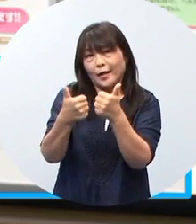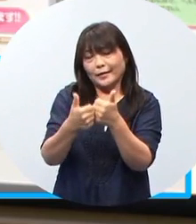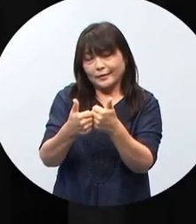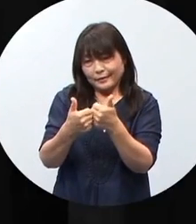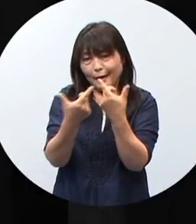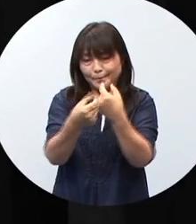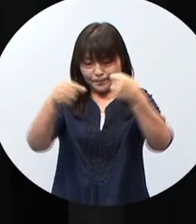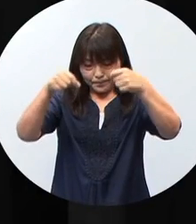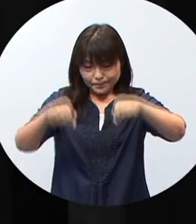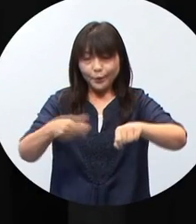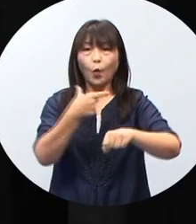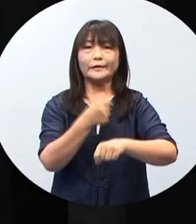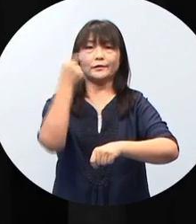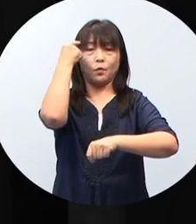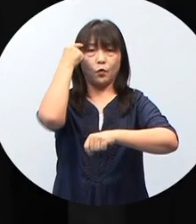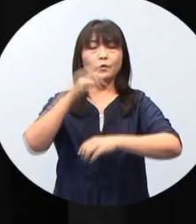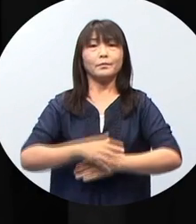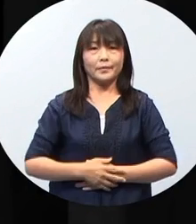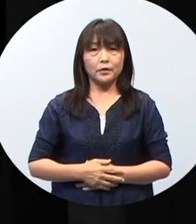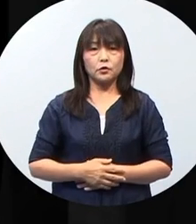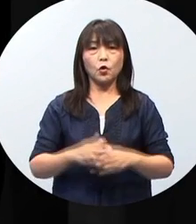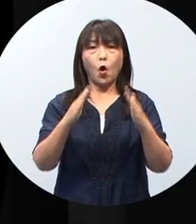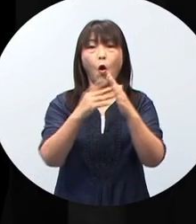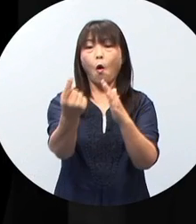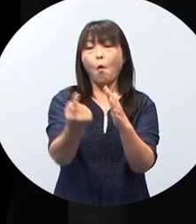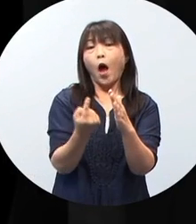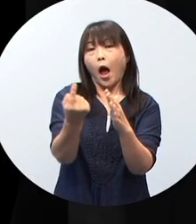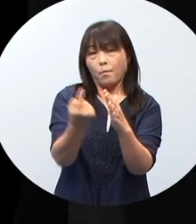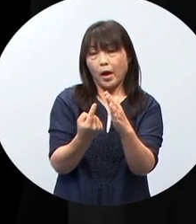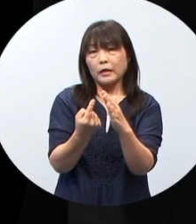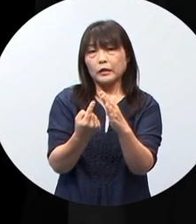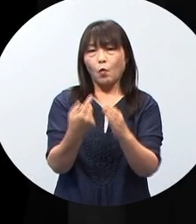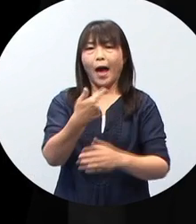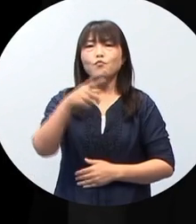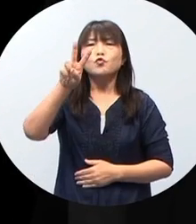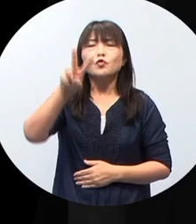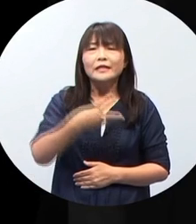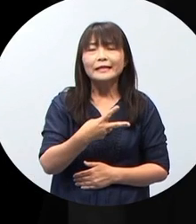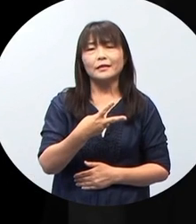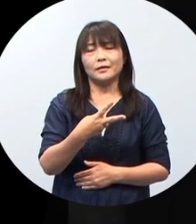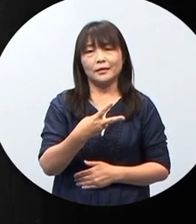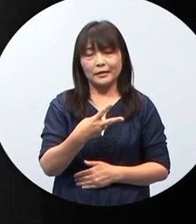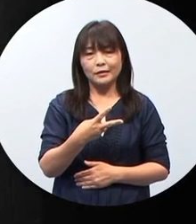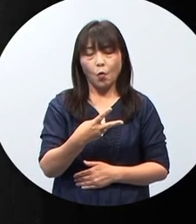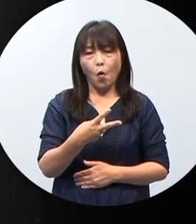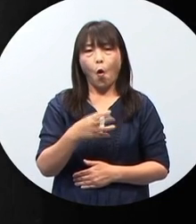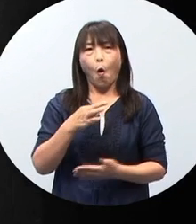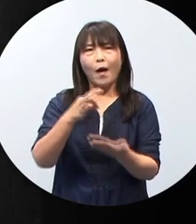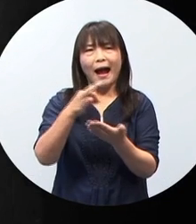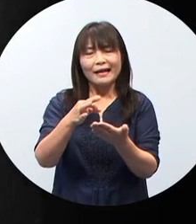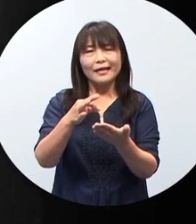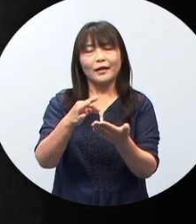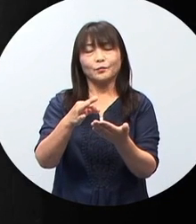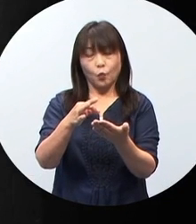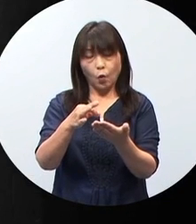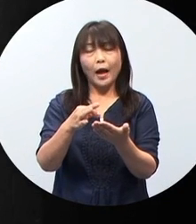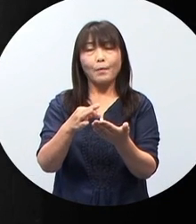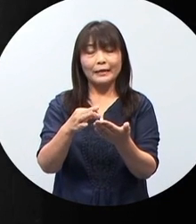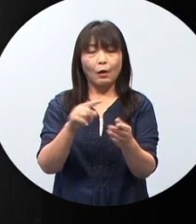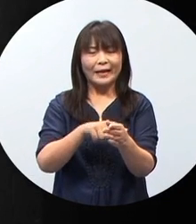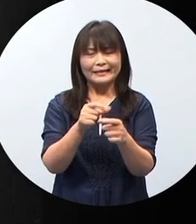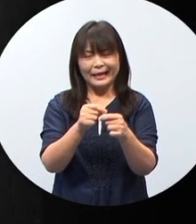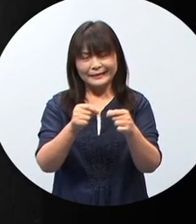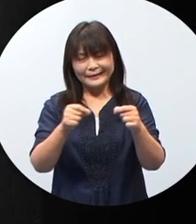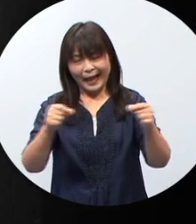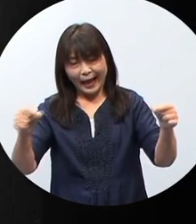。 訪問販売には強引な勧誘や夜間の訪問、長時間にわたる勧誘